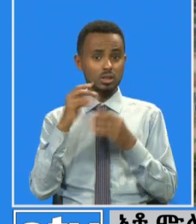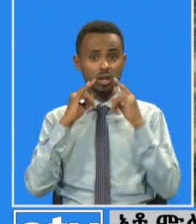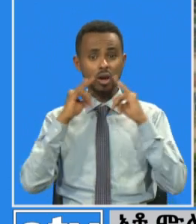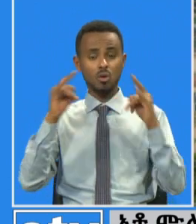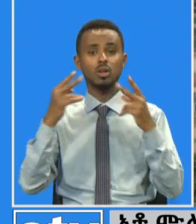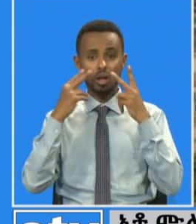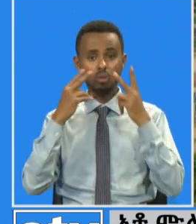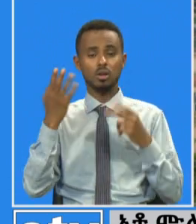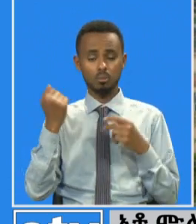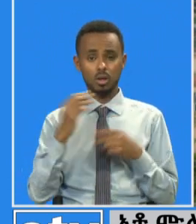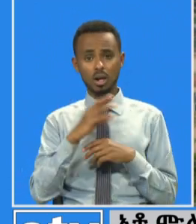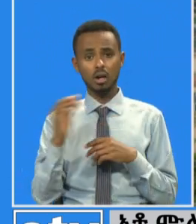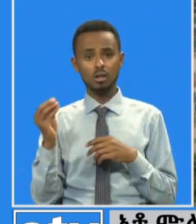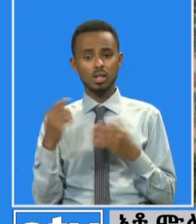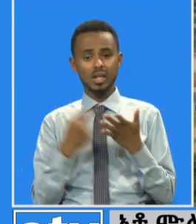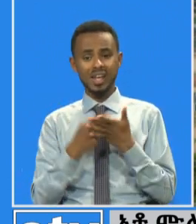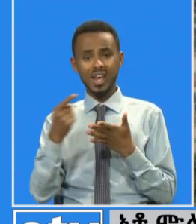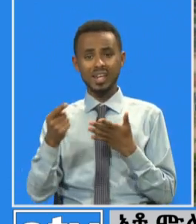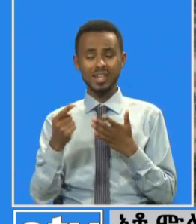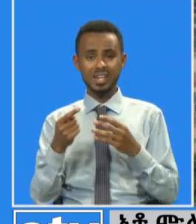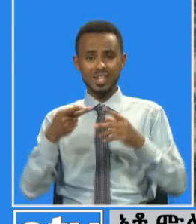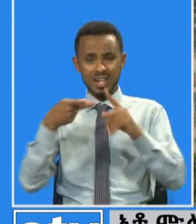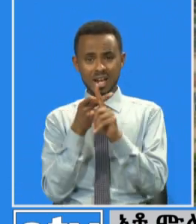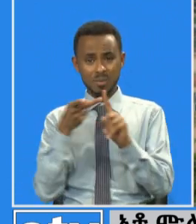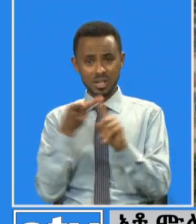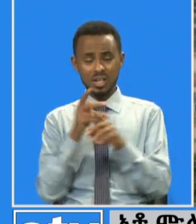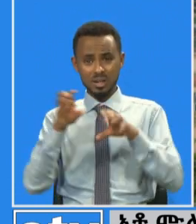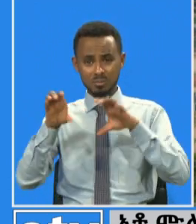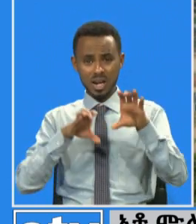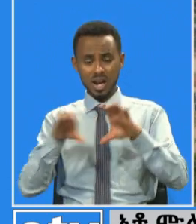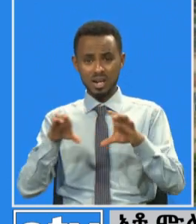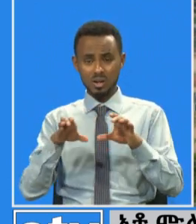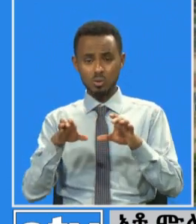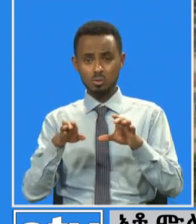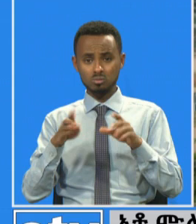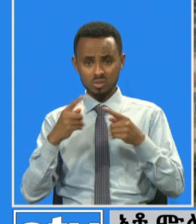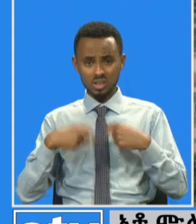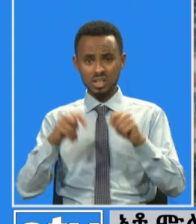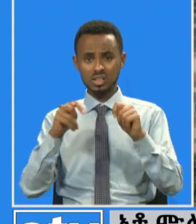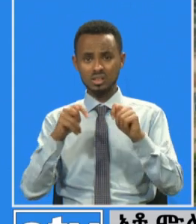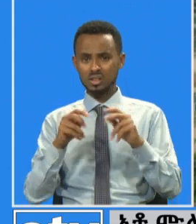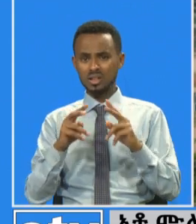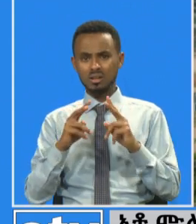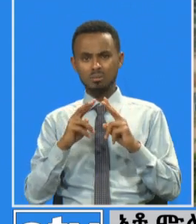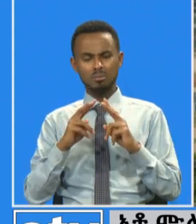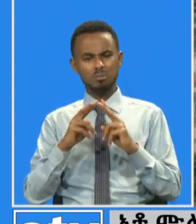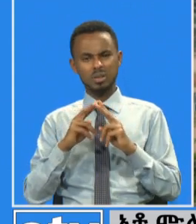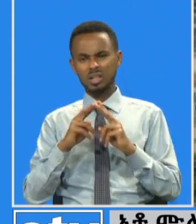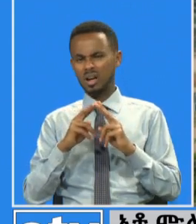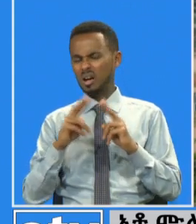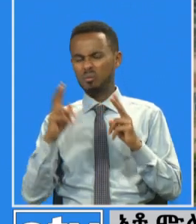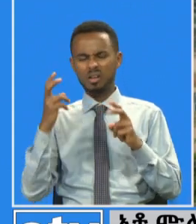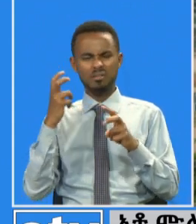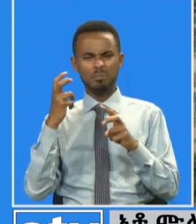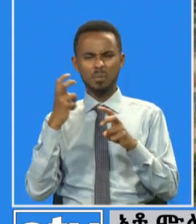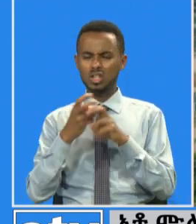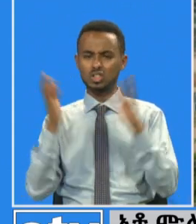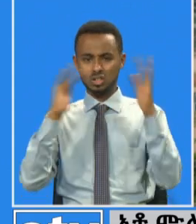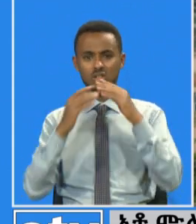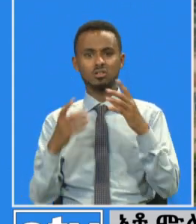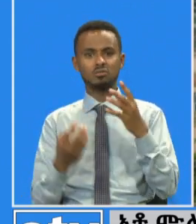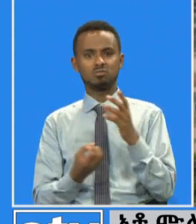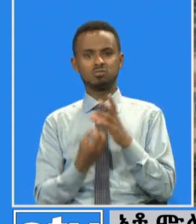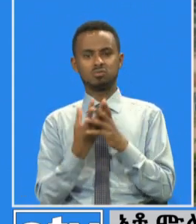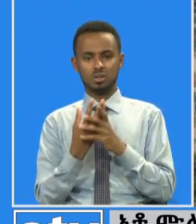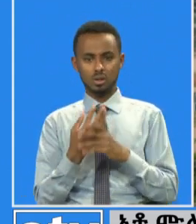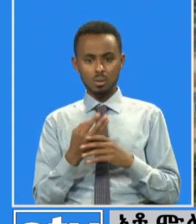ፊልሙን እና ይሄንን ለመጠገን ምናደርገው ጥረት በጣም ከፍተኛ ችግር ፈጥሮብናል ምክንያቱም አካባቢው